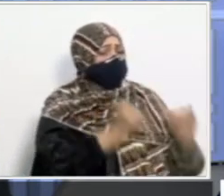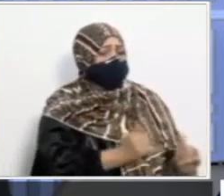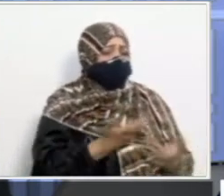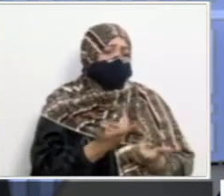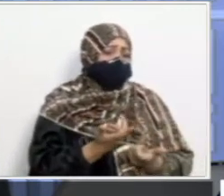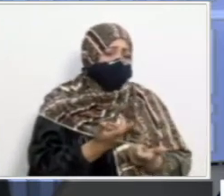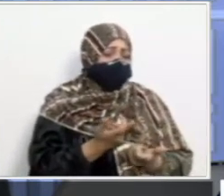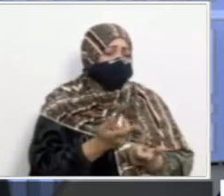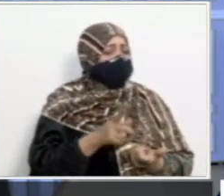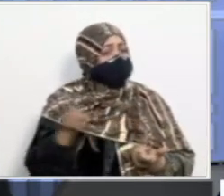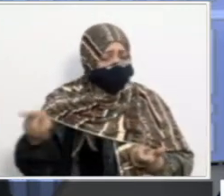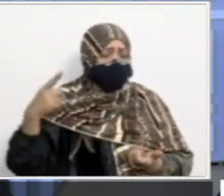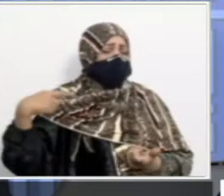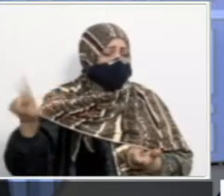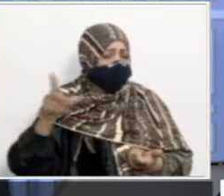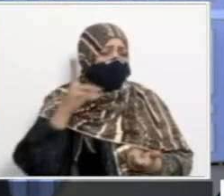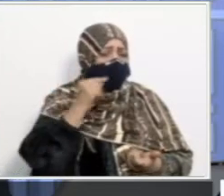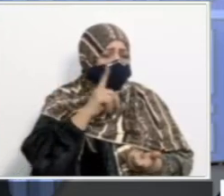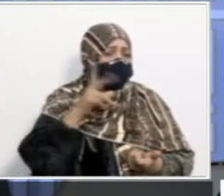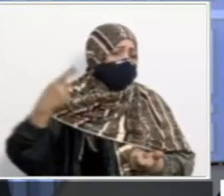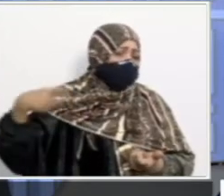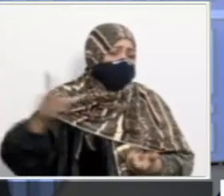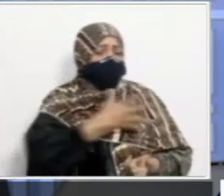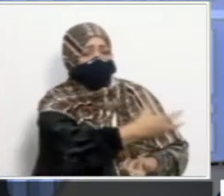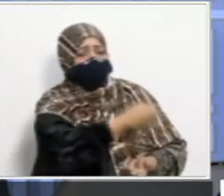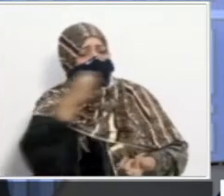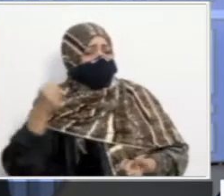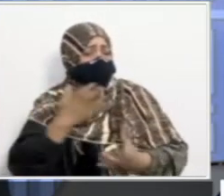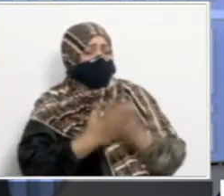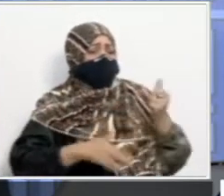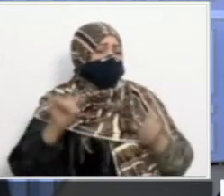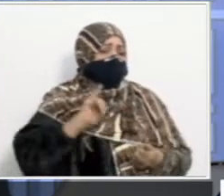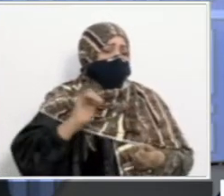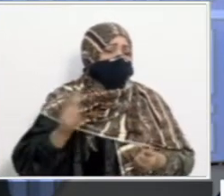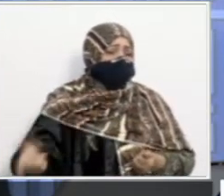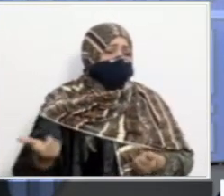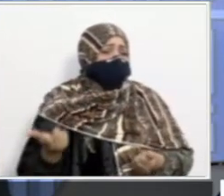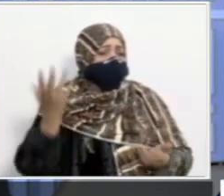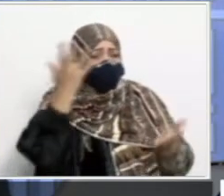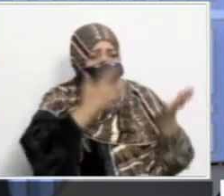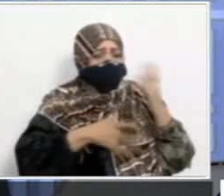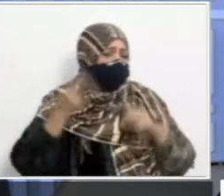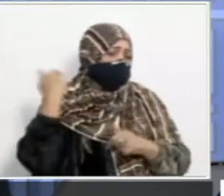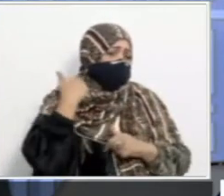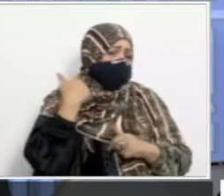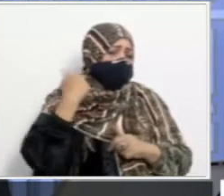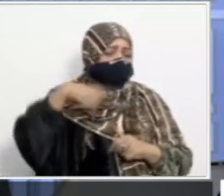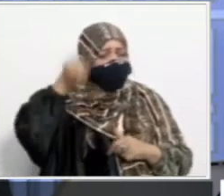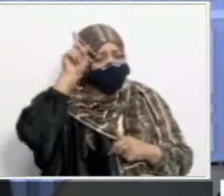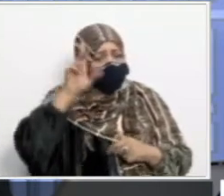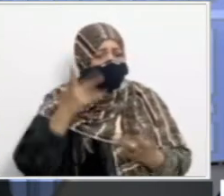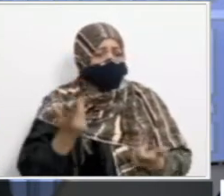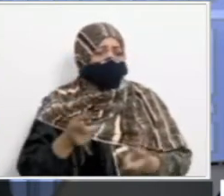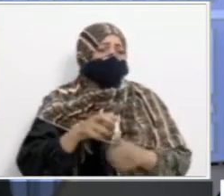الظرف كما ذكرت لك، أما إذا كان ما فيش ظرف فحرام عليهم، لا يجوز لهم أن يفرقوا بين الزوج وزوجته